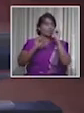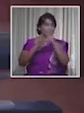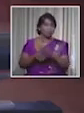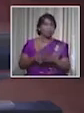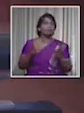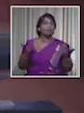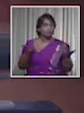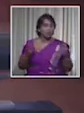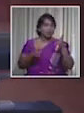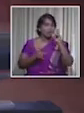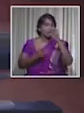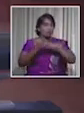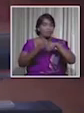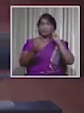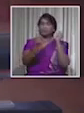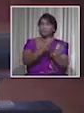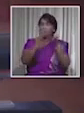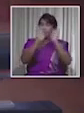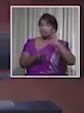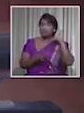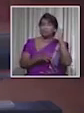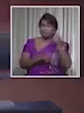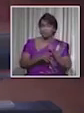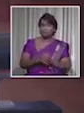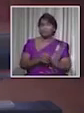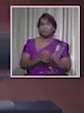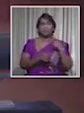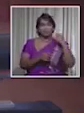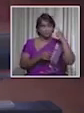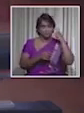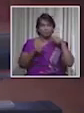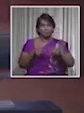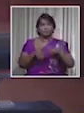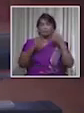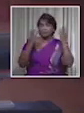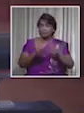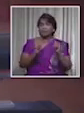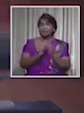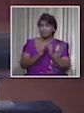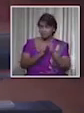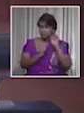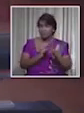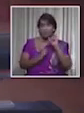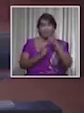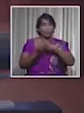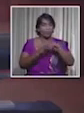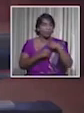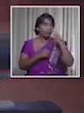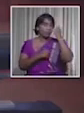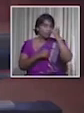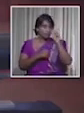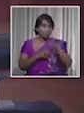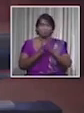ඔන්න තමුන්නාන්සලාගේ කාබනික විප්ලවයේ අවසන් ප්‍රතිඵලය ඒ නිසා මා හිතනවා මේකෙන් අවසාන වශයෙන් සිදු වී තිබෙන දේ තමයි කාබනික සංකල්පය පිළිබඳ